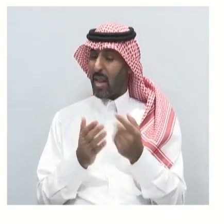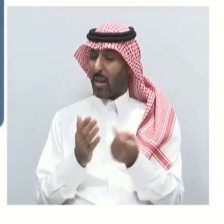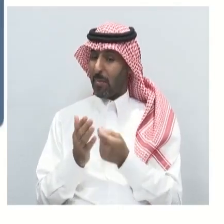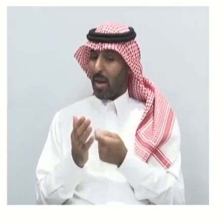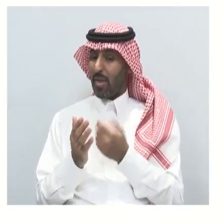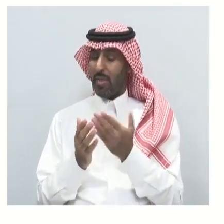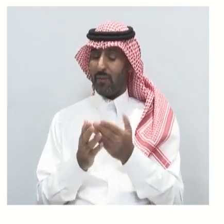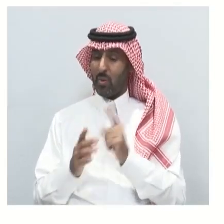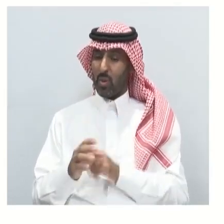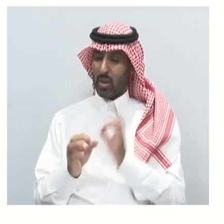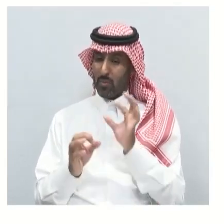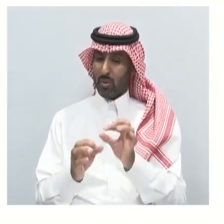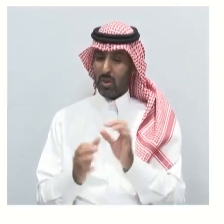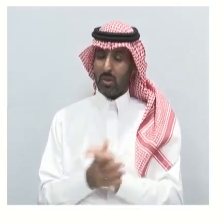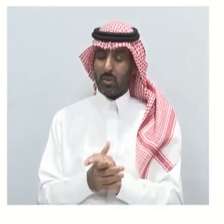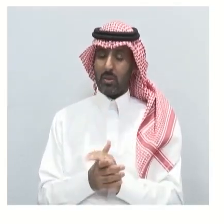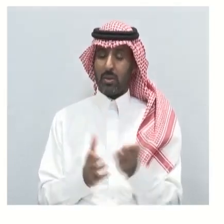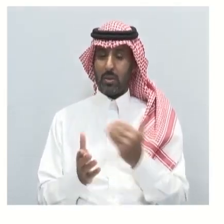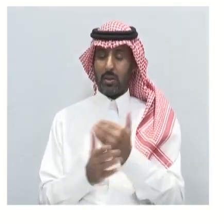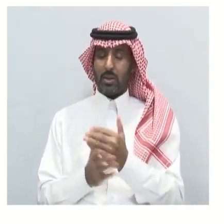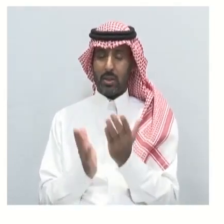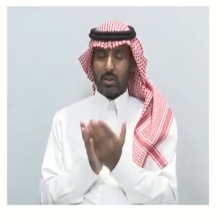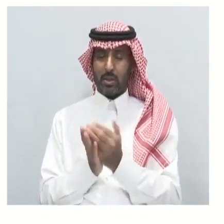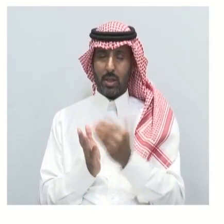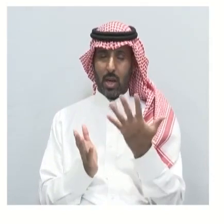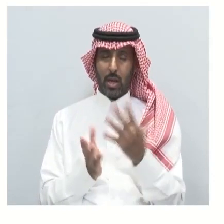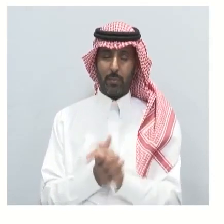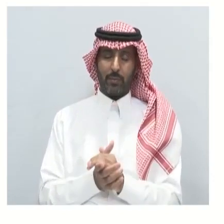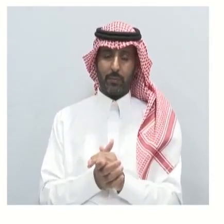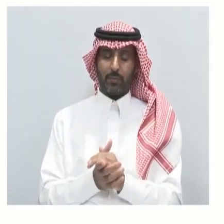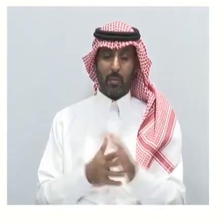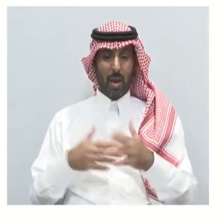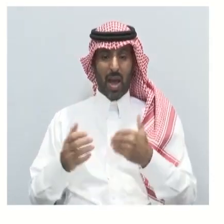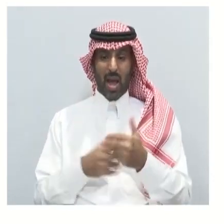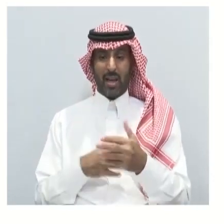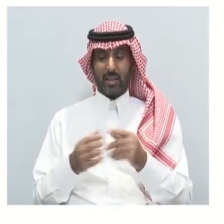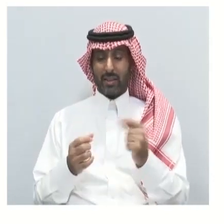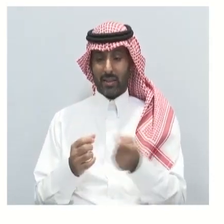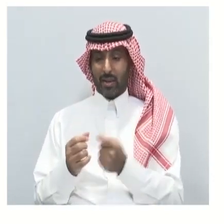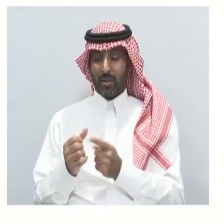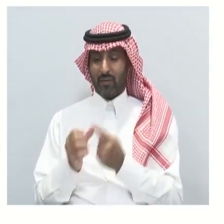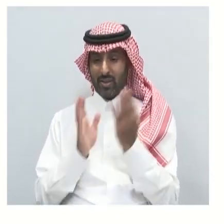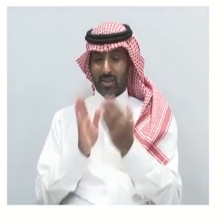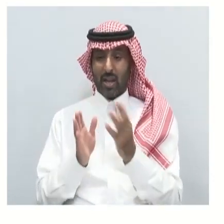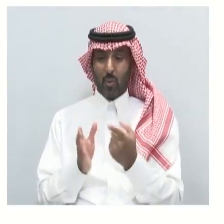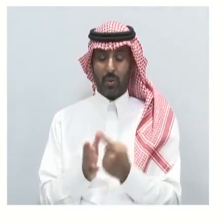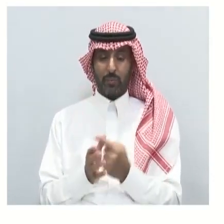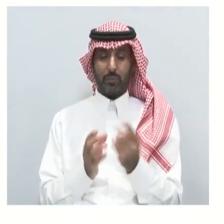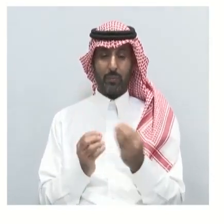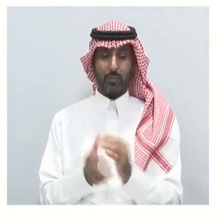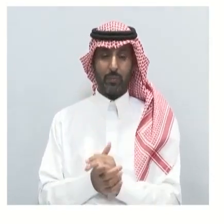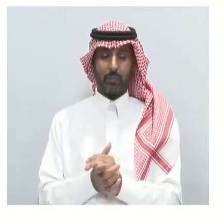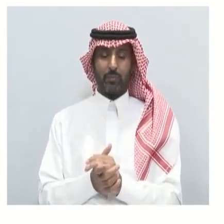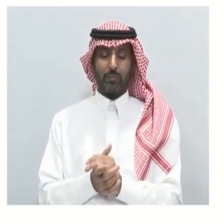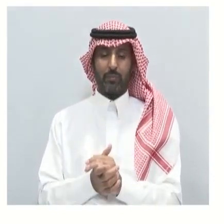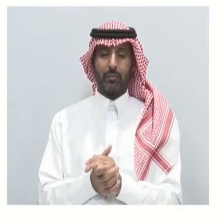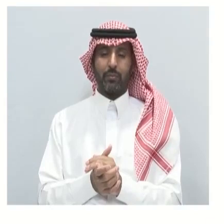محدده بعد ذلك ننتقل الدرس الخامس تناولنا في مهاره اعداد الفصل الاول من البحث هذا يتكون